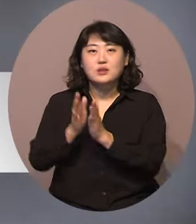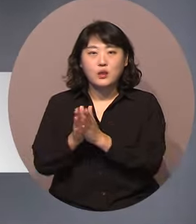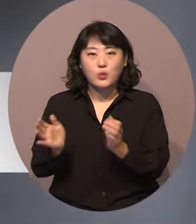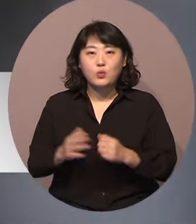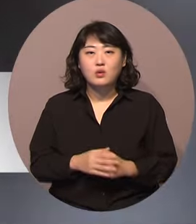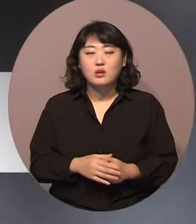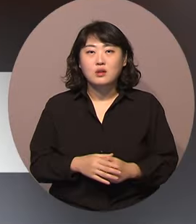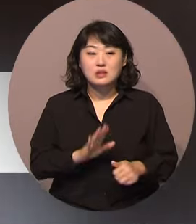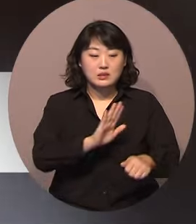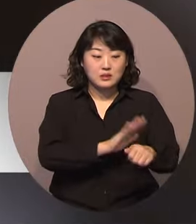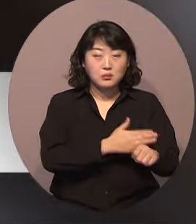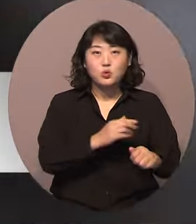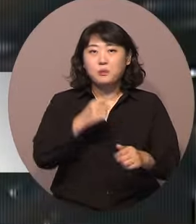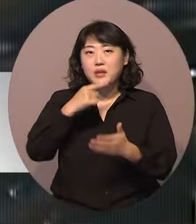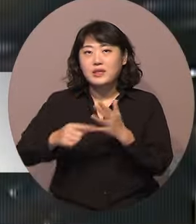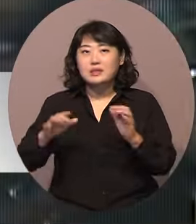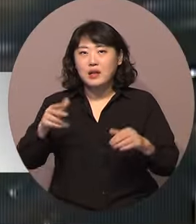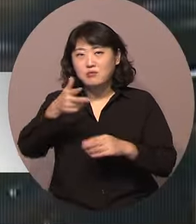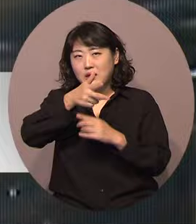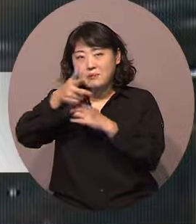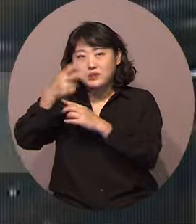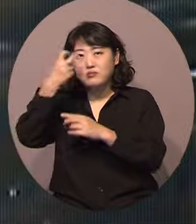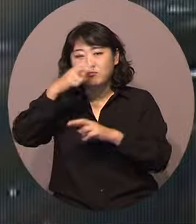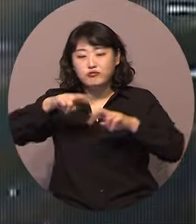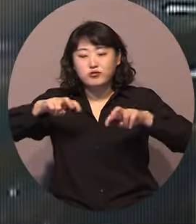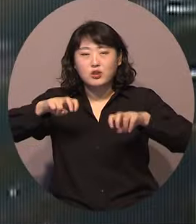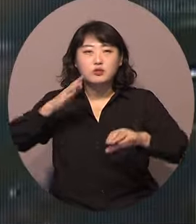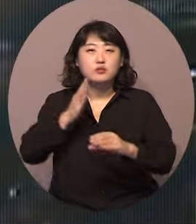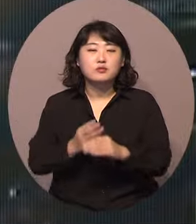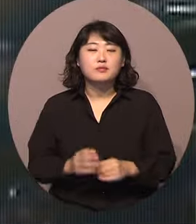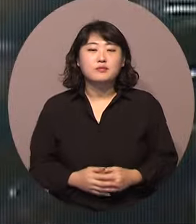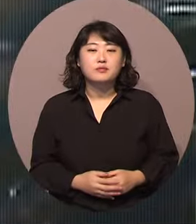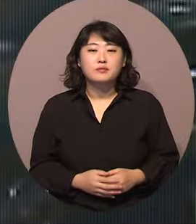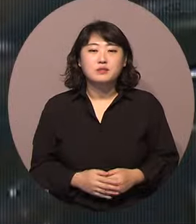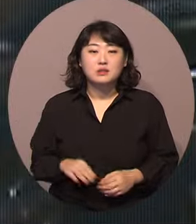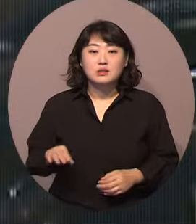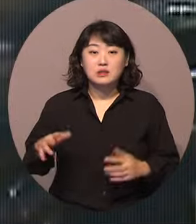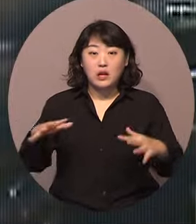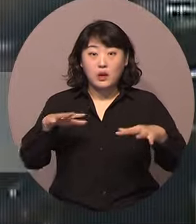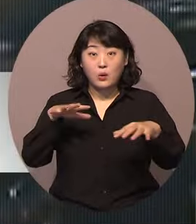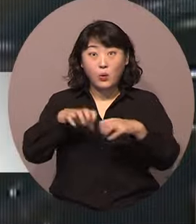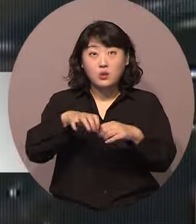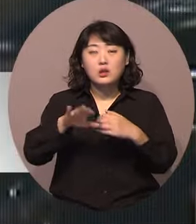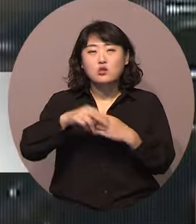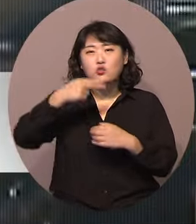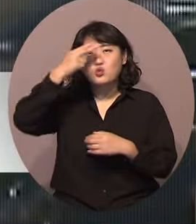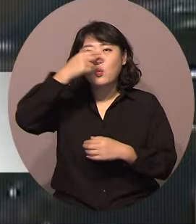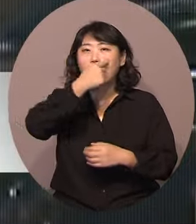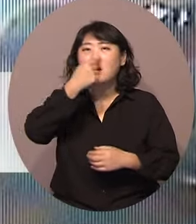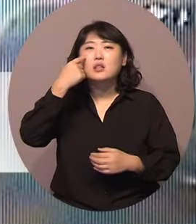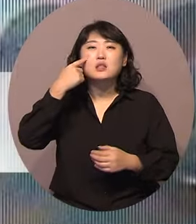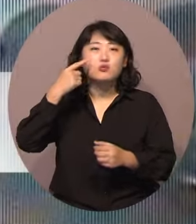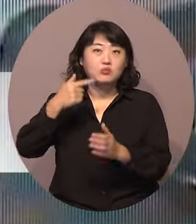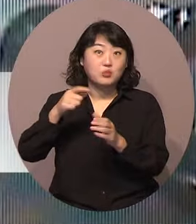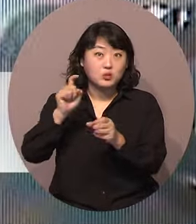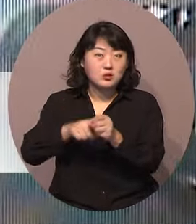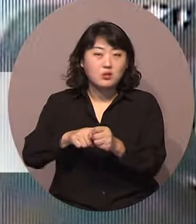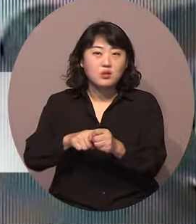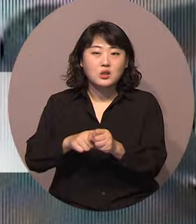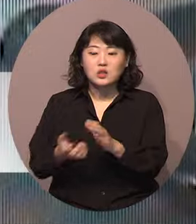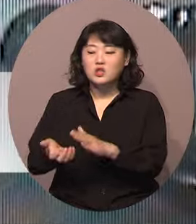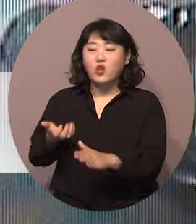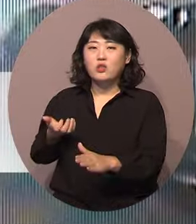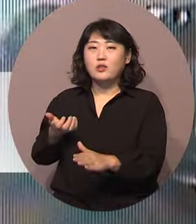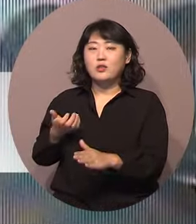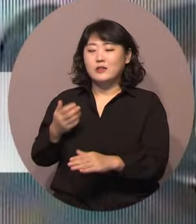차량의 블랙박스 영상을 분석하고 있습니다 경찰은 또 사고 당시 운전자의 음주를 하기 위해 사고전